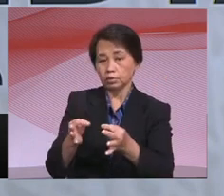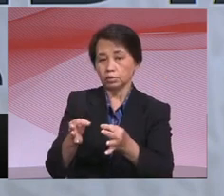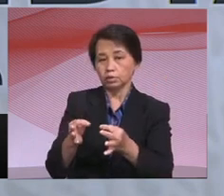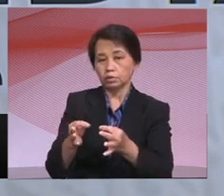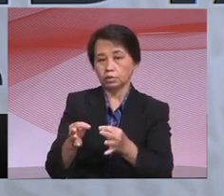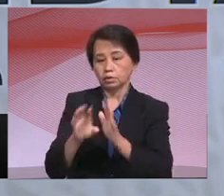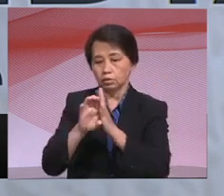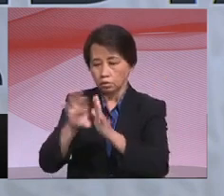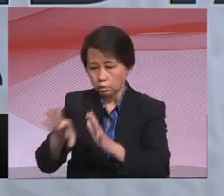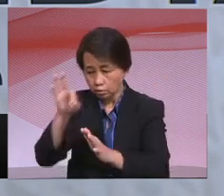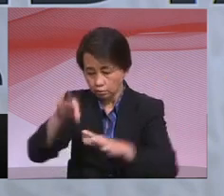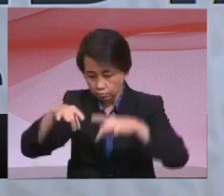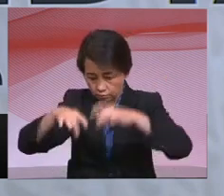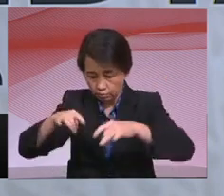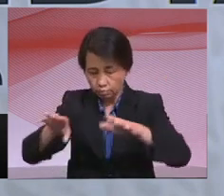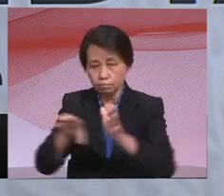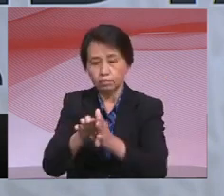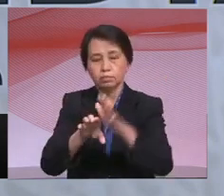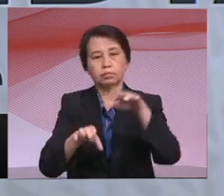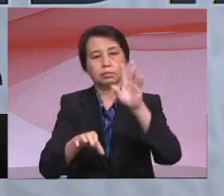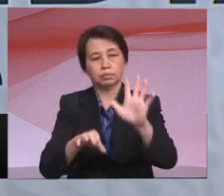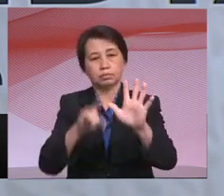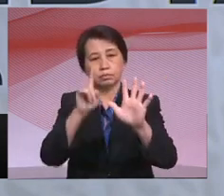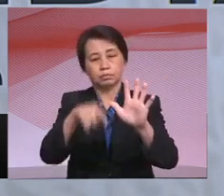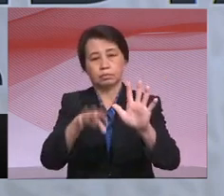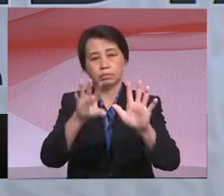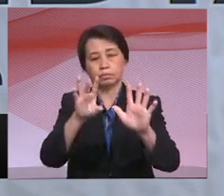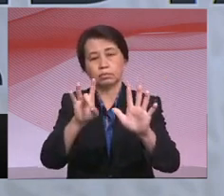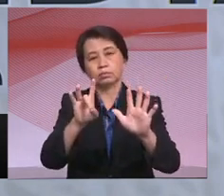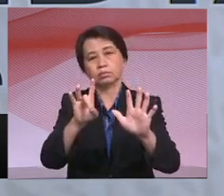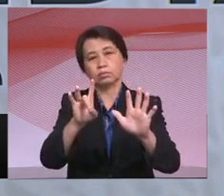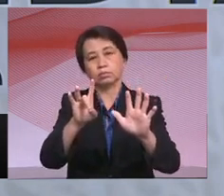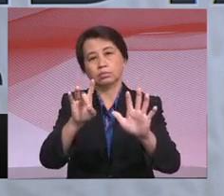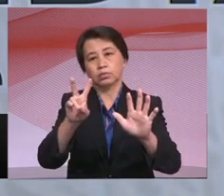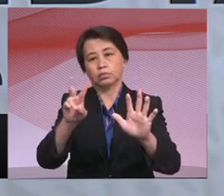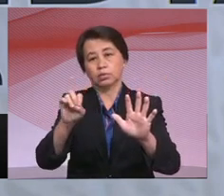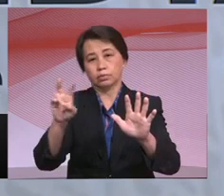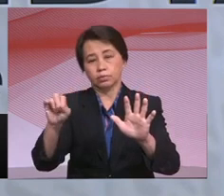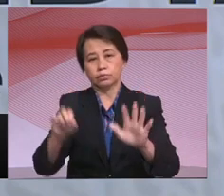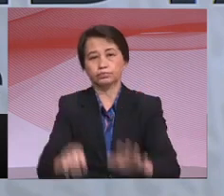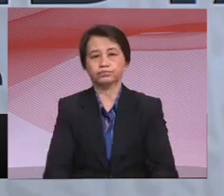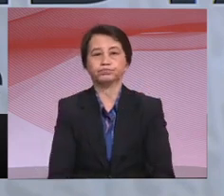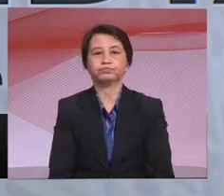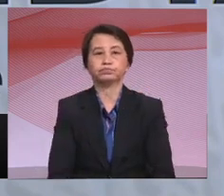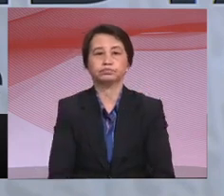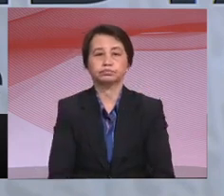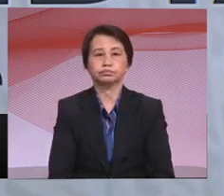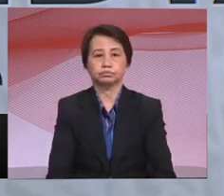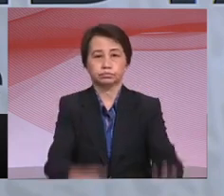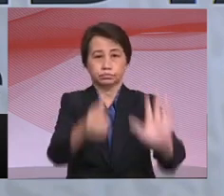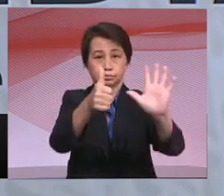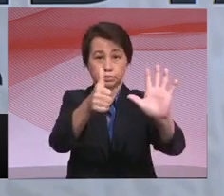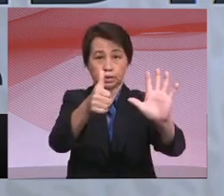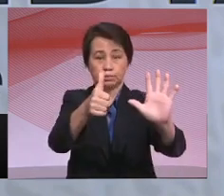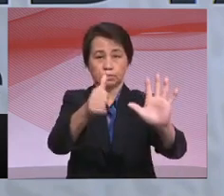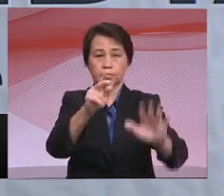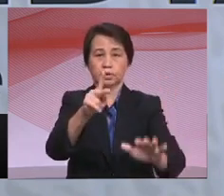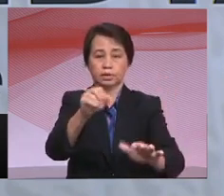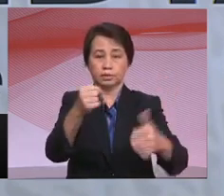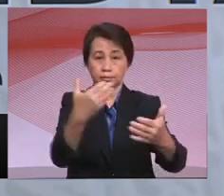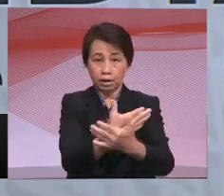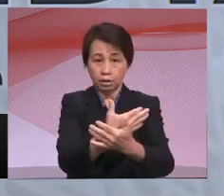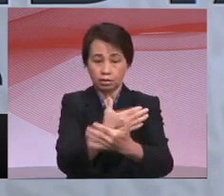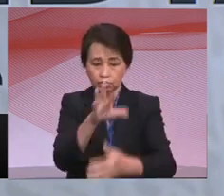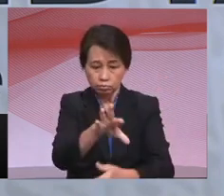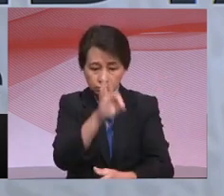persampelan dijalankan pada 5 Ogos 2020. 6 kes baru telah dikesan pada kluster PUI